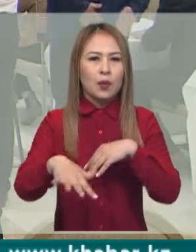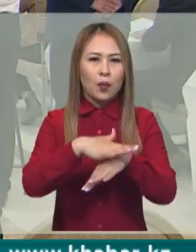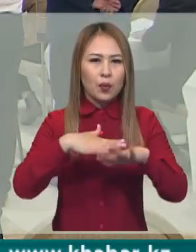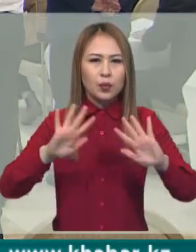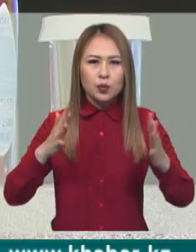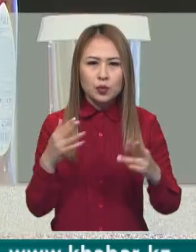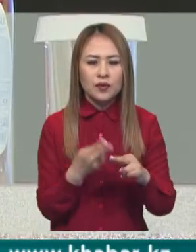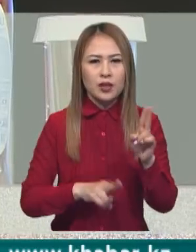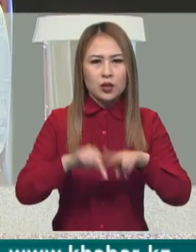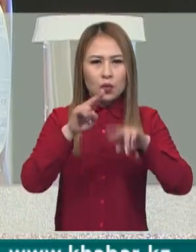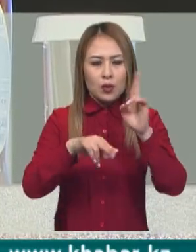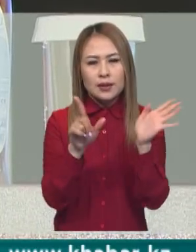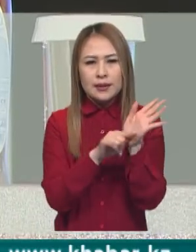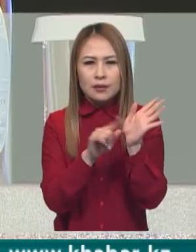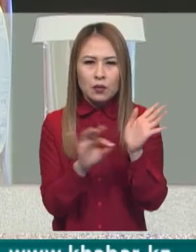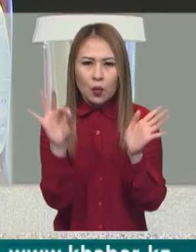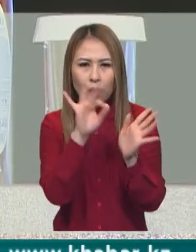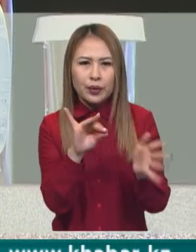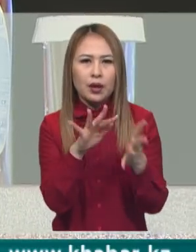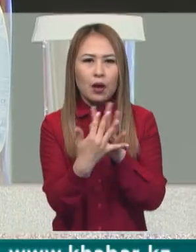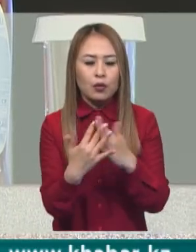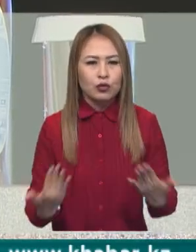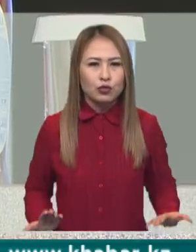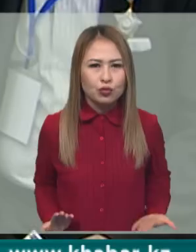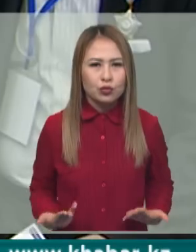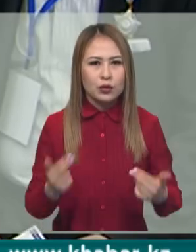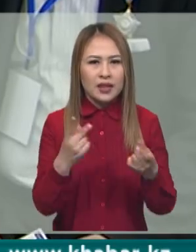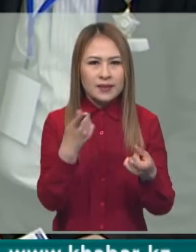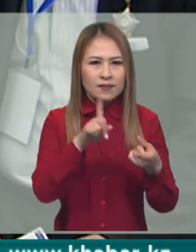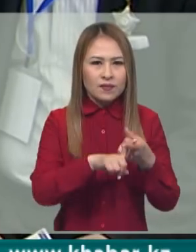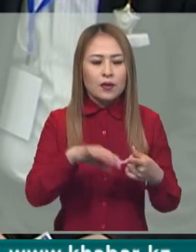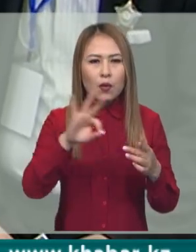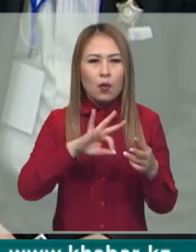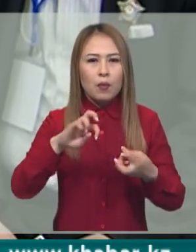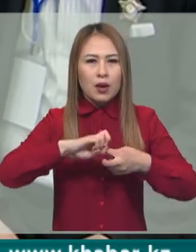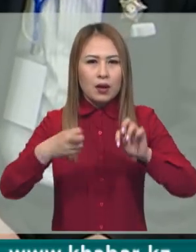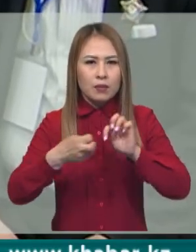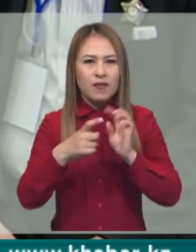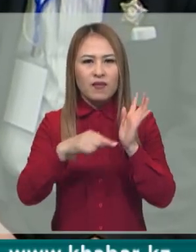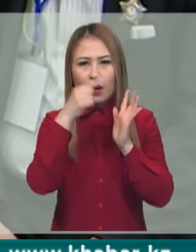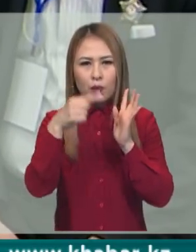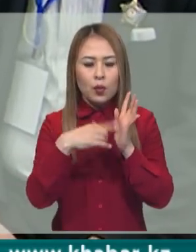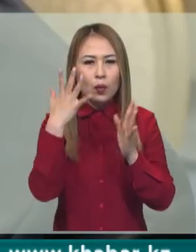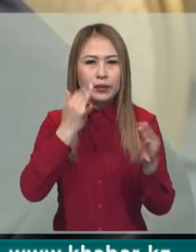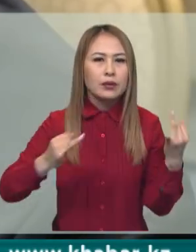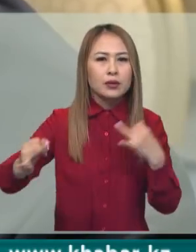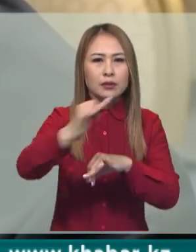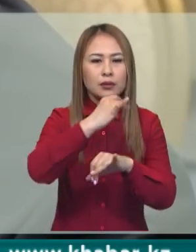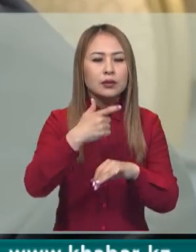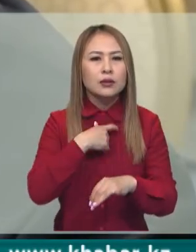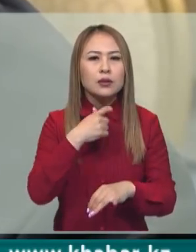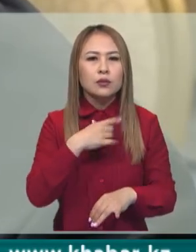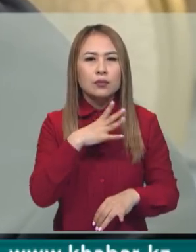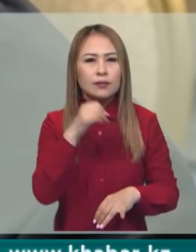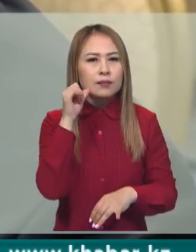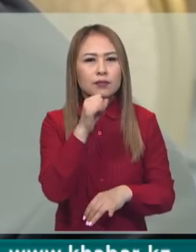жағдай, құрылыс, зейнетақы жүйесі мен ауылдардың тыныс тіршілігіне қатысты мәселелерді көтерді. Талқылау біткен соң жасырын дауыс беру